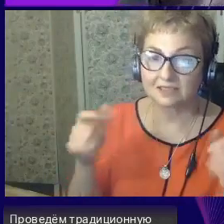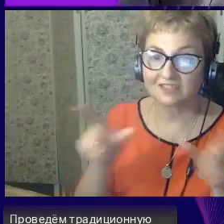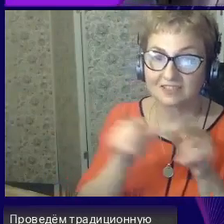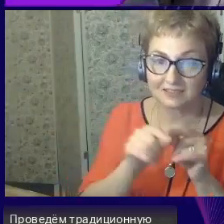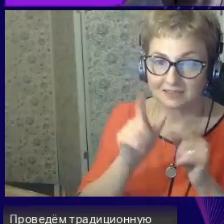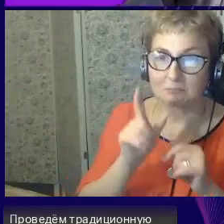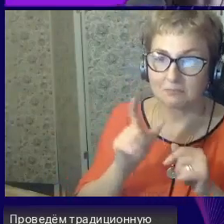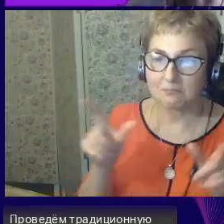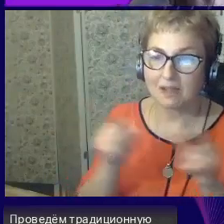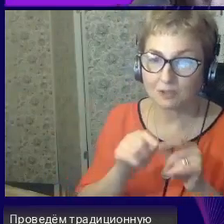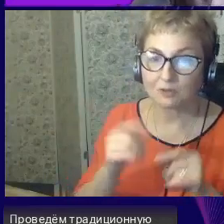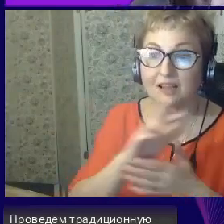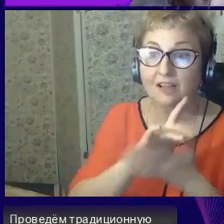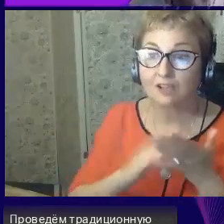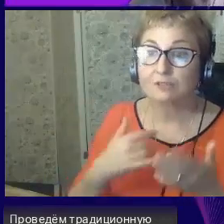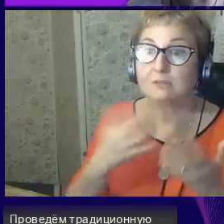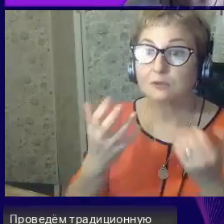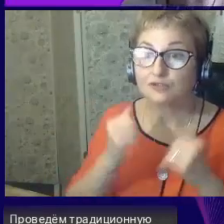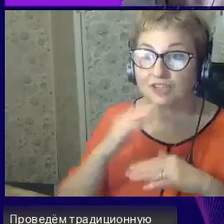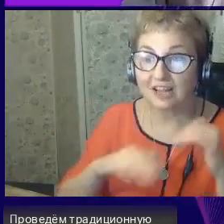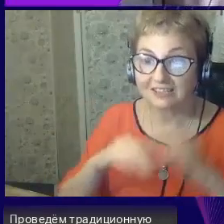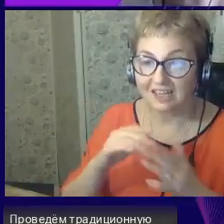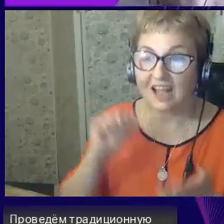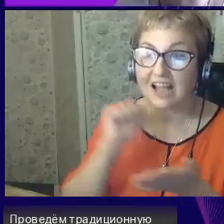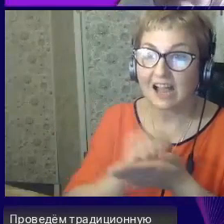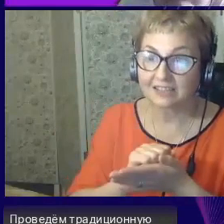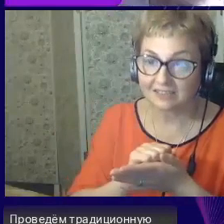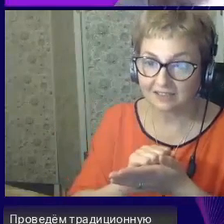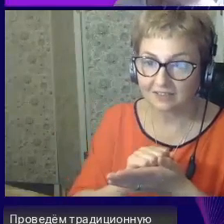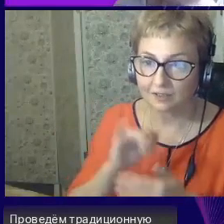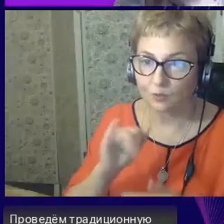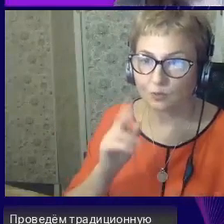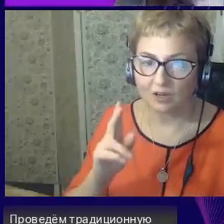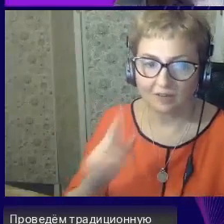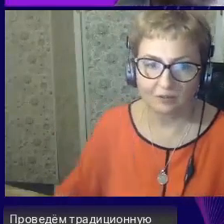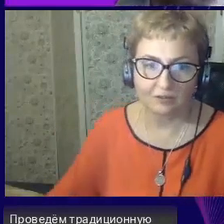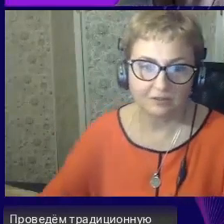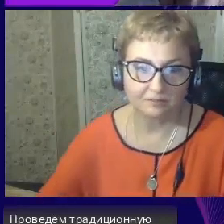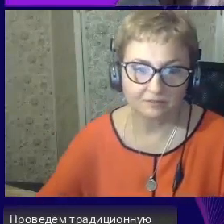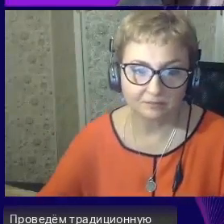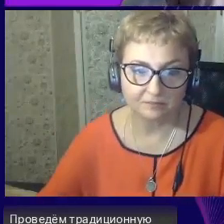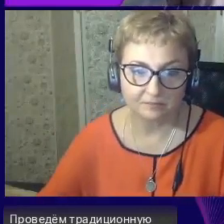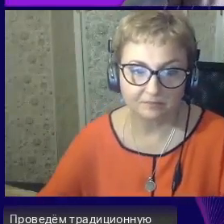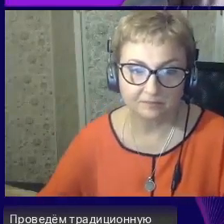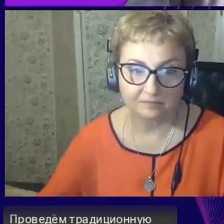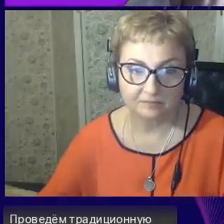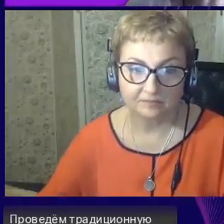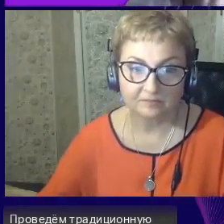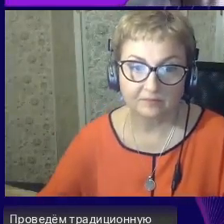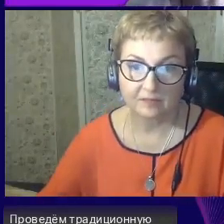партнером. Далее мы пришли к получению разрядов и аттестаций. Господа, у кого-то включен звук.